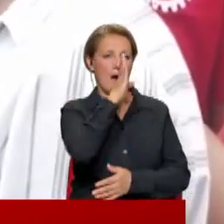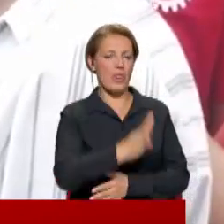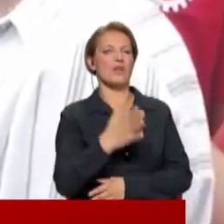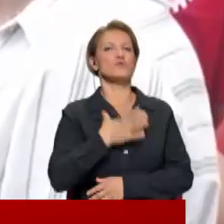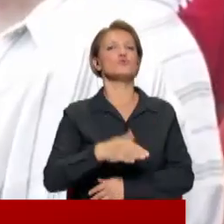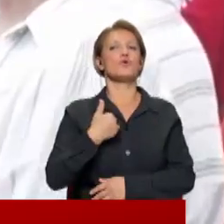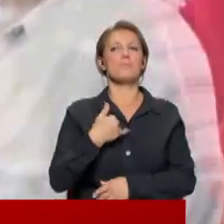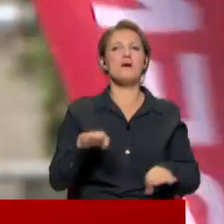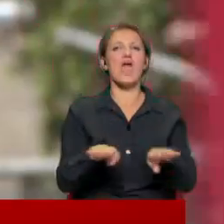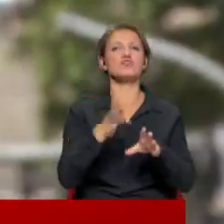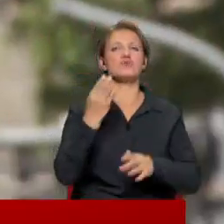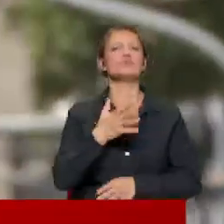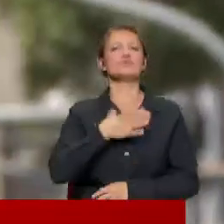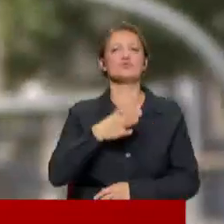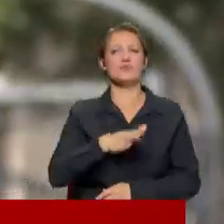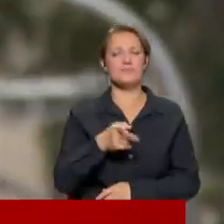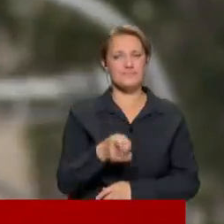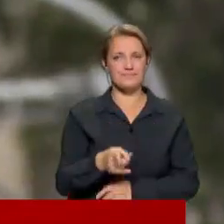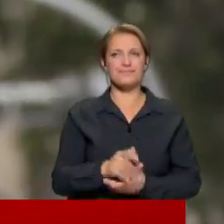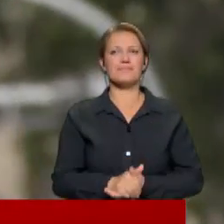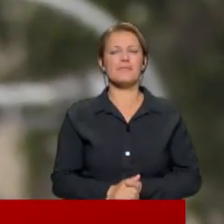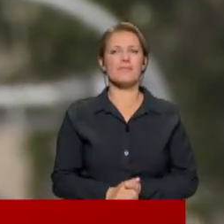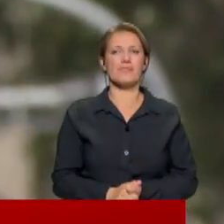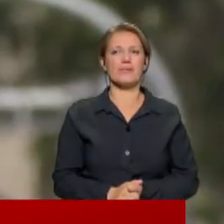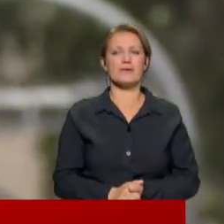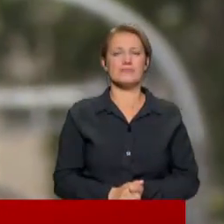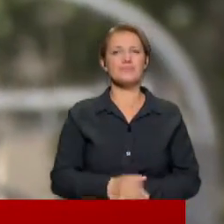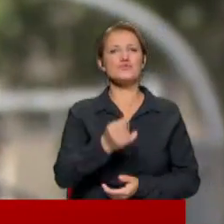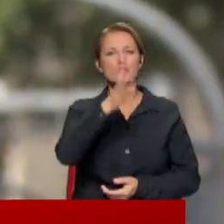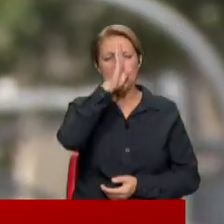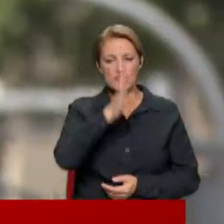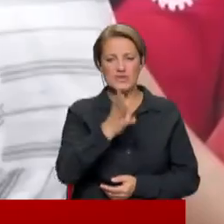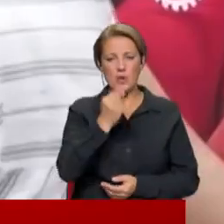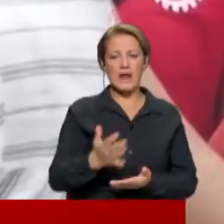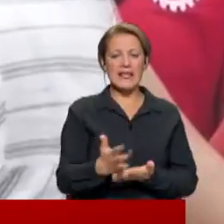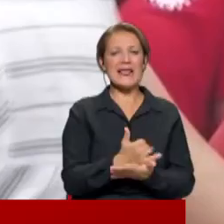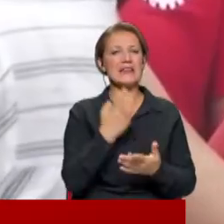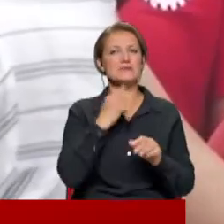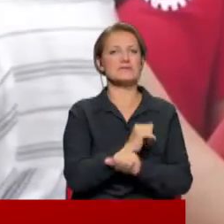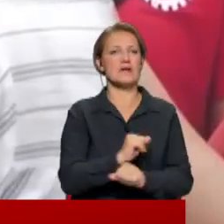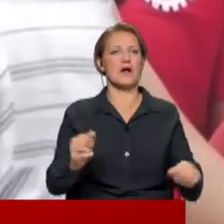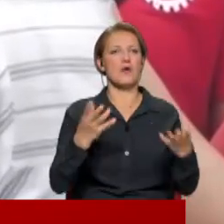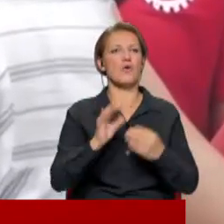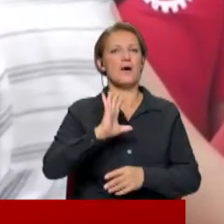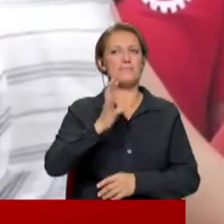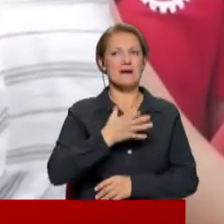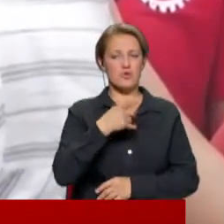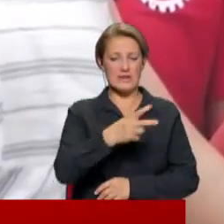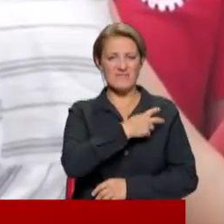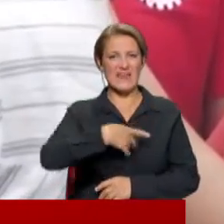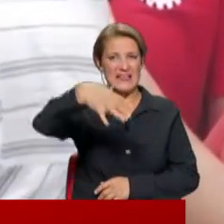işçi yıl içinde bir üst vergi dilimine girdiği için çok ciddi bir biçimde gelir kaybına uğruyoruz. Patronların